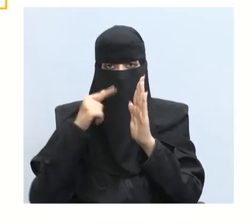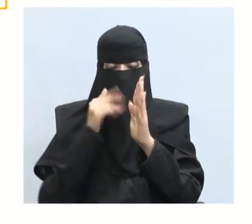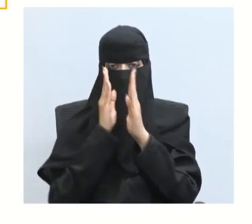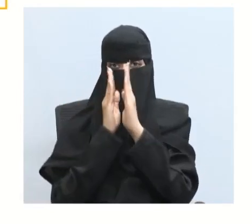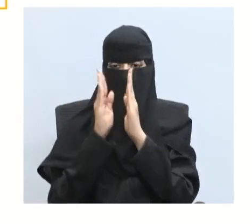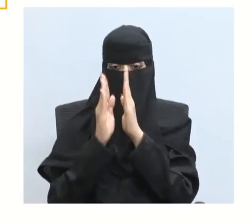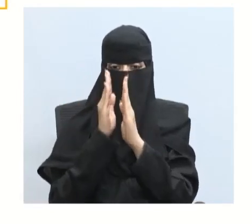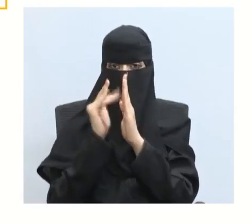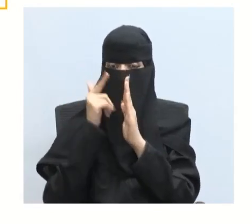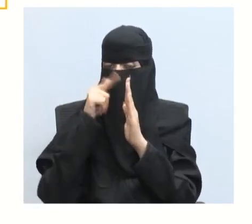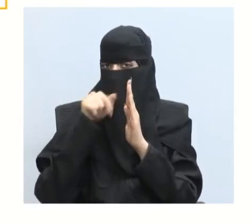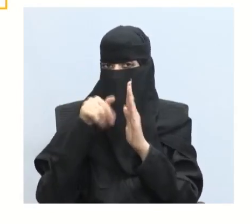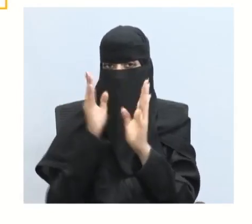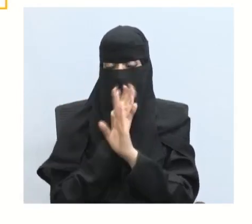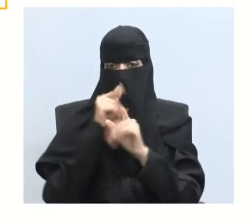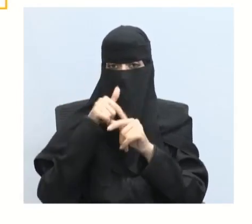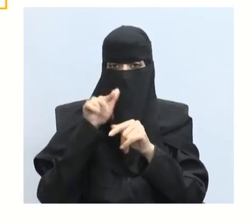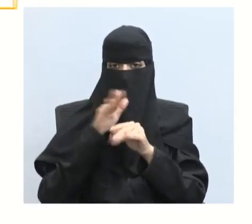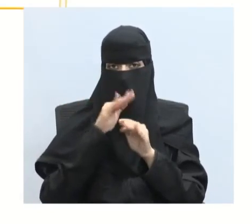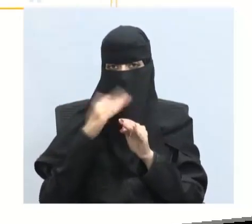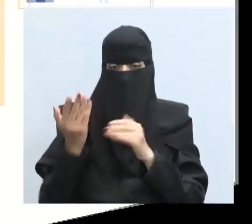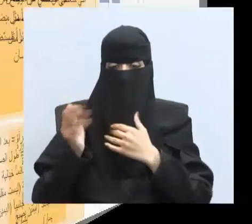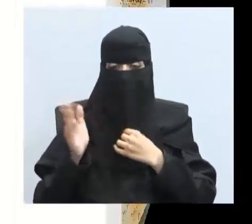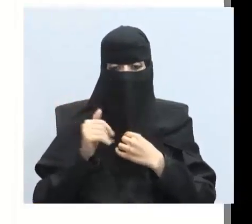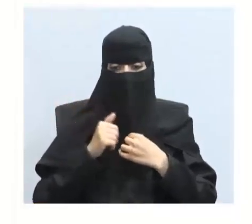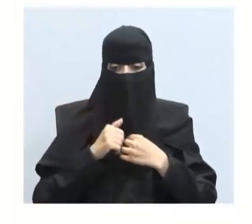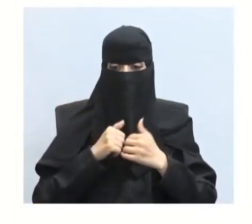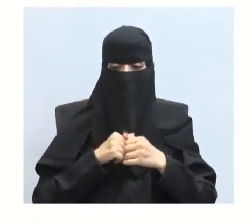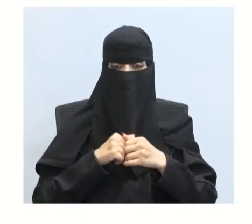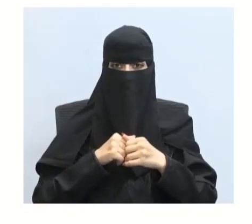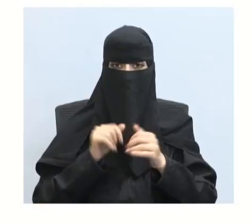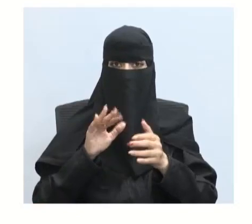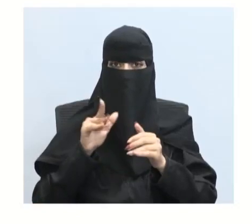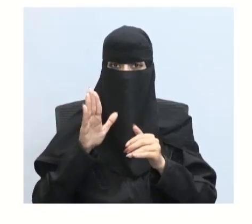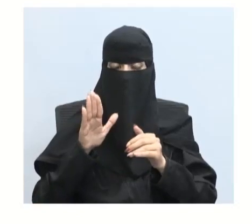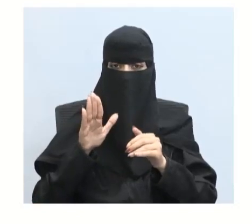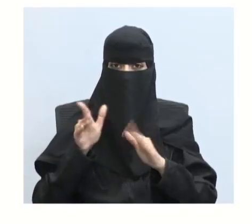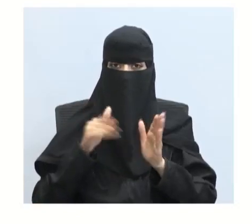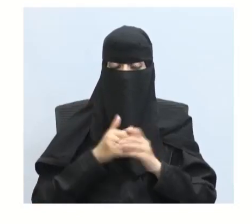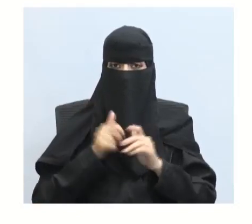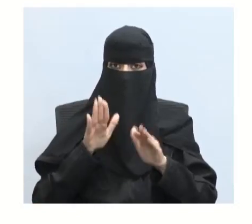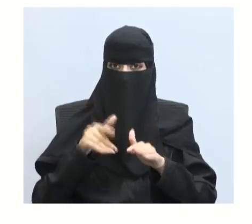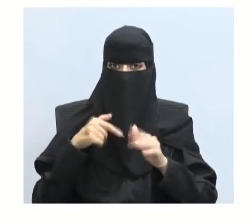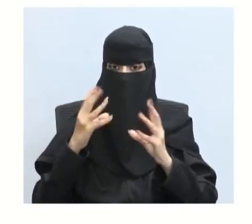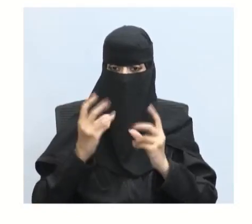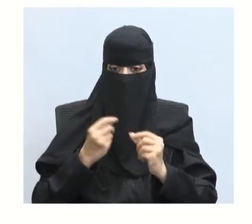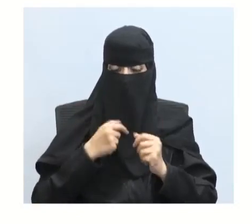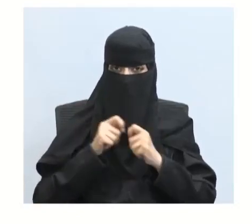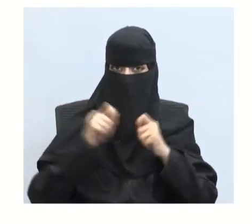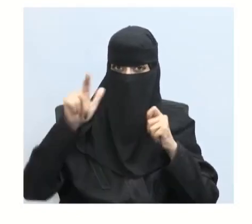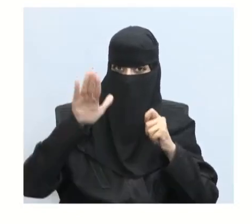ومعتدله ومعكوسه جانبيا باذا نستطيع حساب